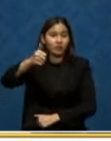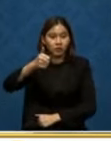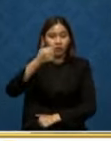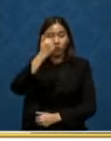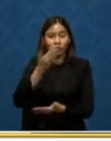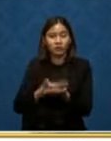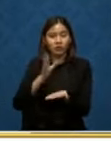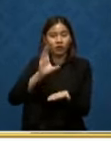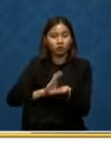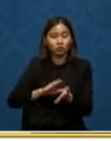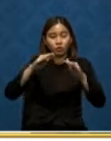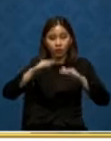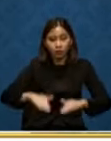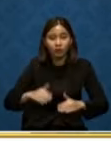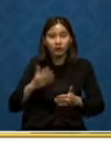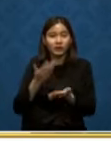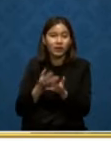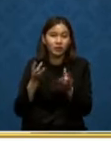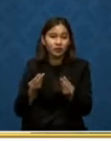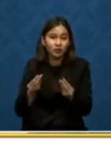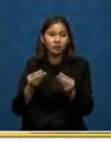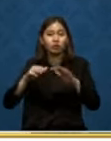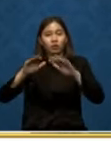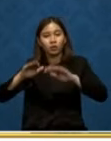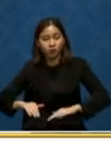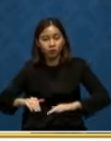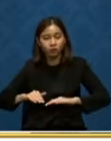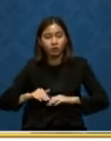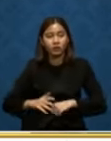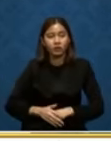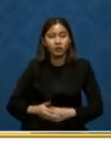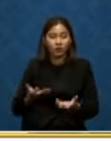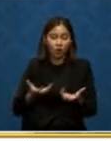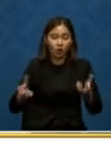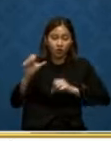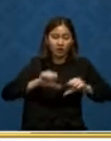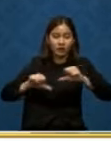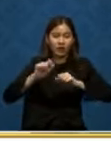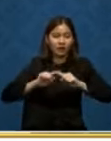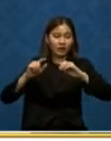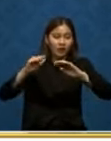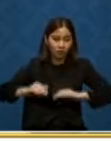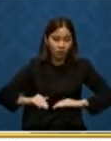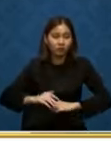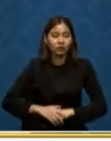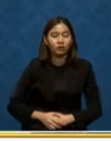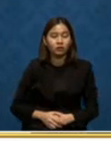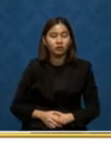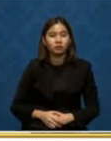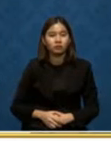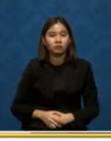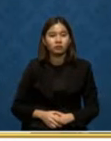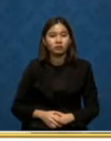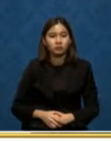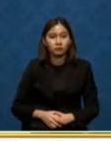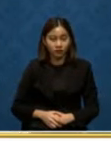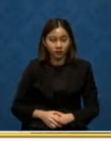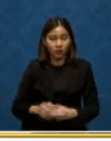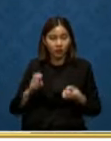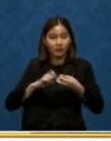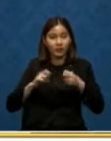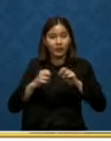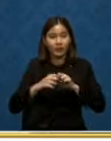ลดราคาปุ๋ยลดราคาอ่าสารเคมีและ 3ยังไม่ซ้ำนะครับใน